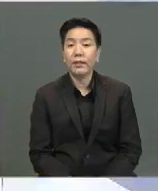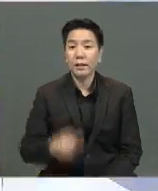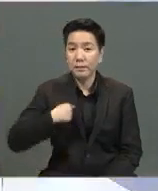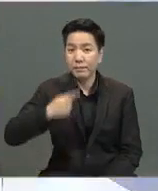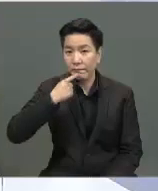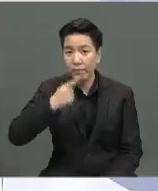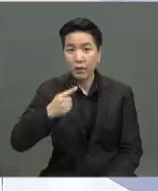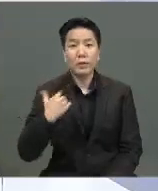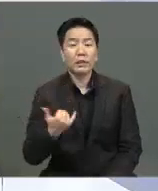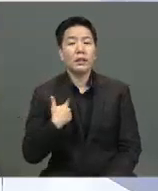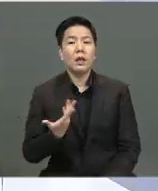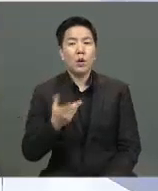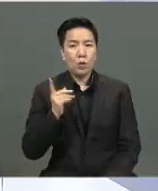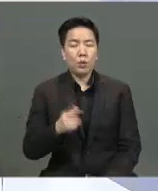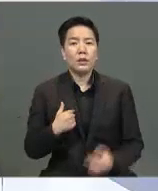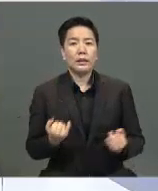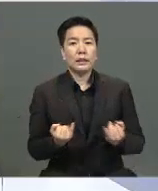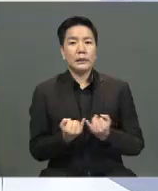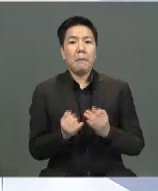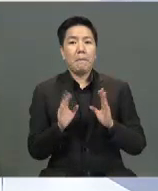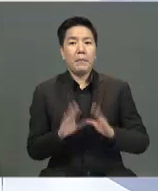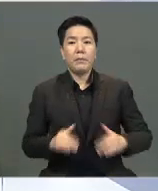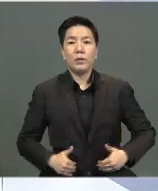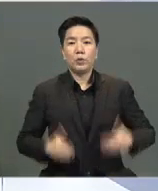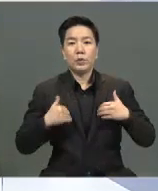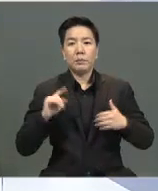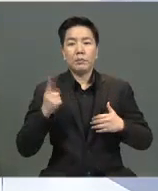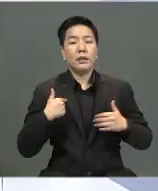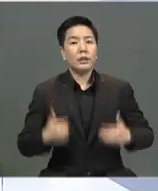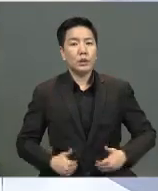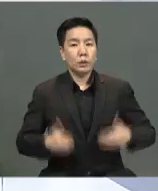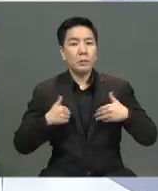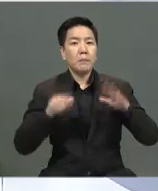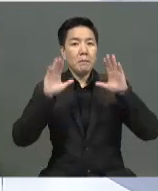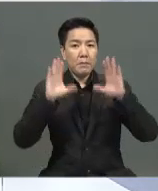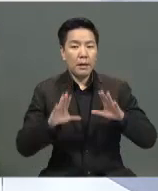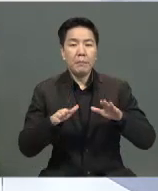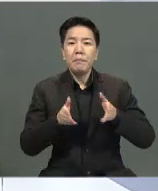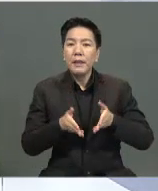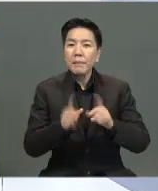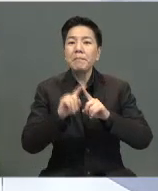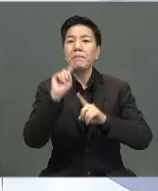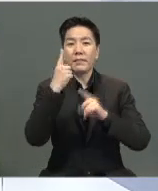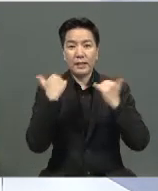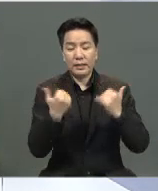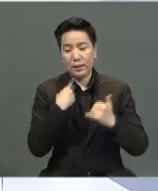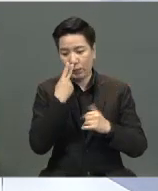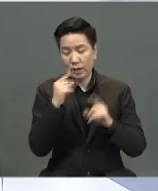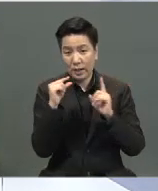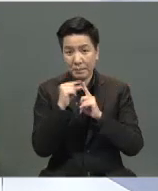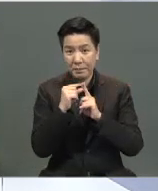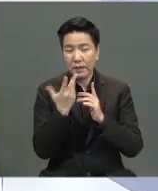อย่างที่ได้บอกนะครับว่าเราคงต้องชินกับวิถีชีวิตใหม่ในเรื่องของการใช้ชีวิต New Normal เนี่ยนะครับเพราะว่าอย่างที่ข่าวเมื่อสัก